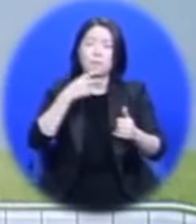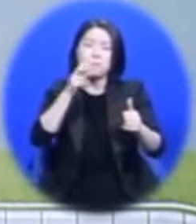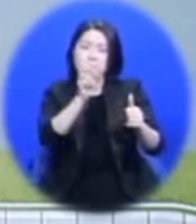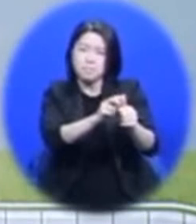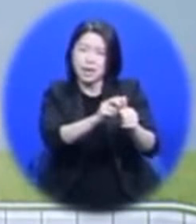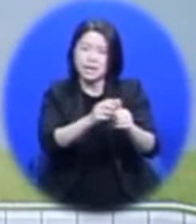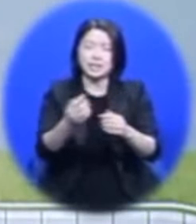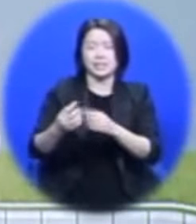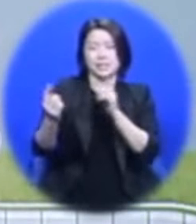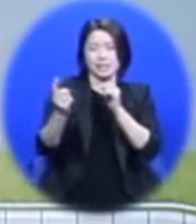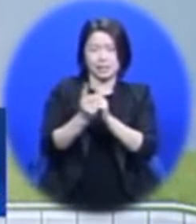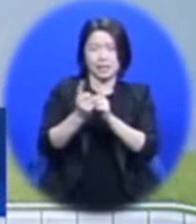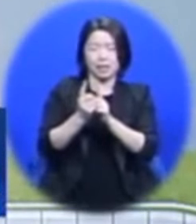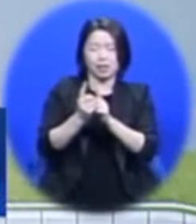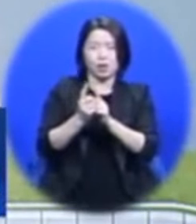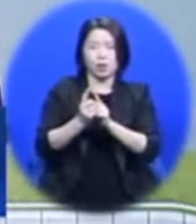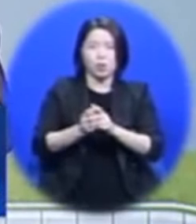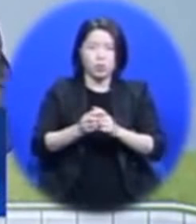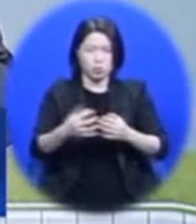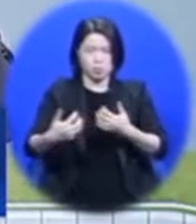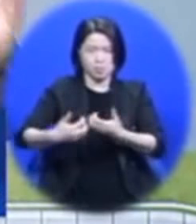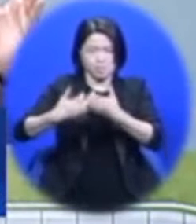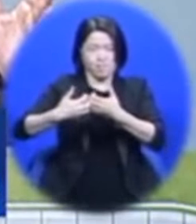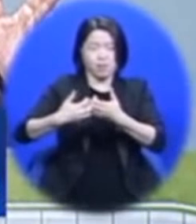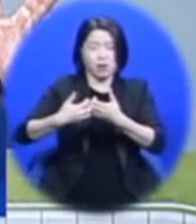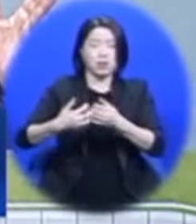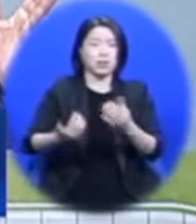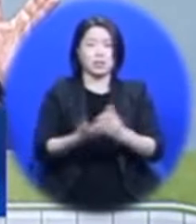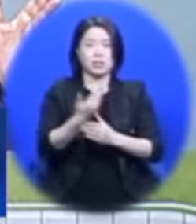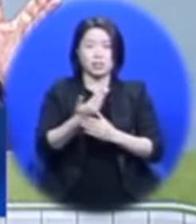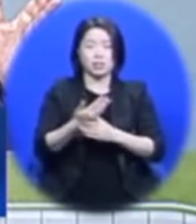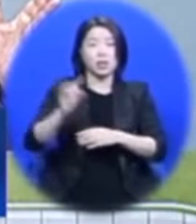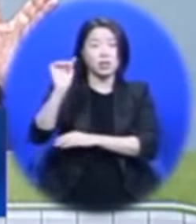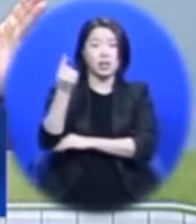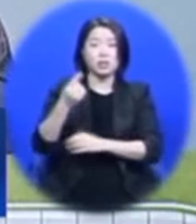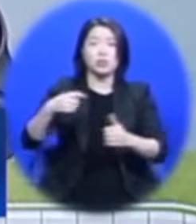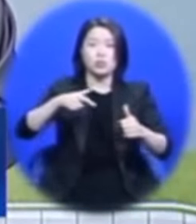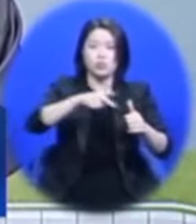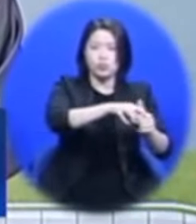당하고 모반이 일어나서 다윗을 죽이려고 하는 겁니다.